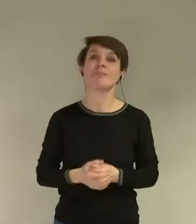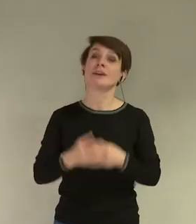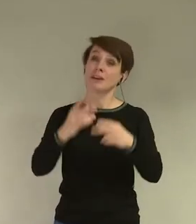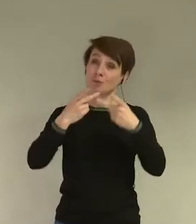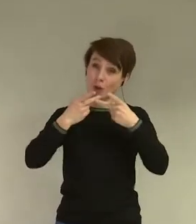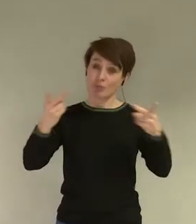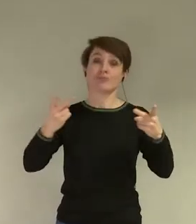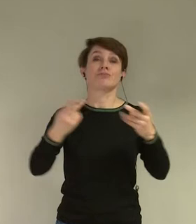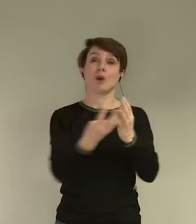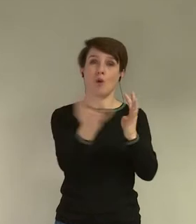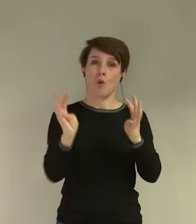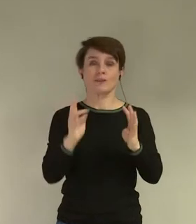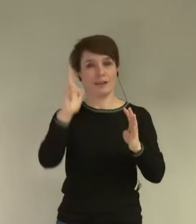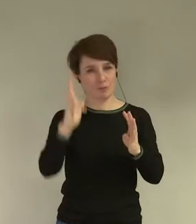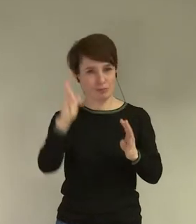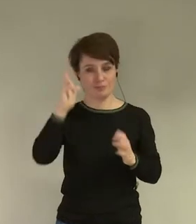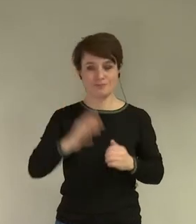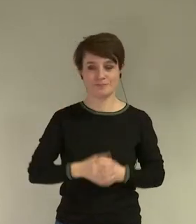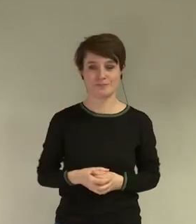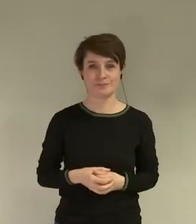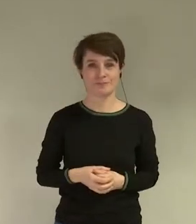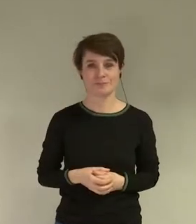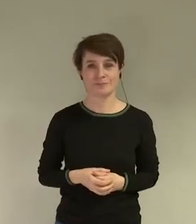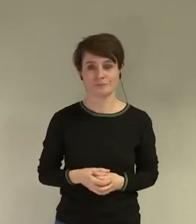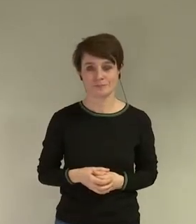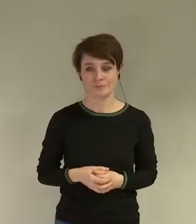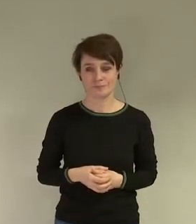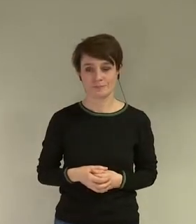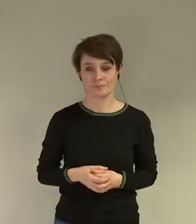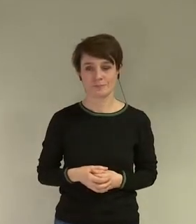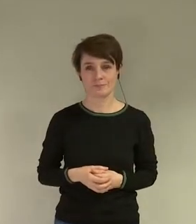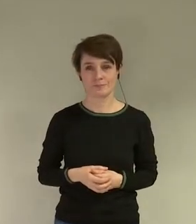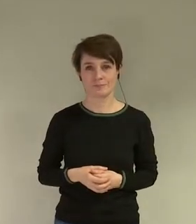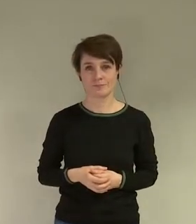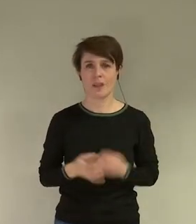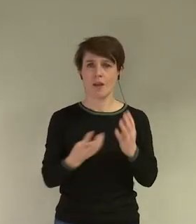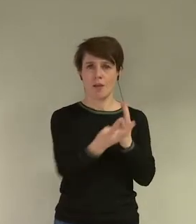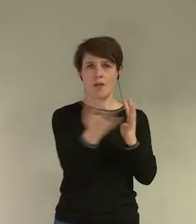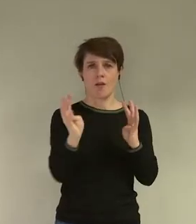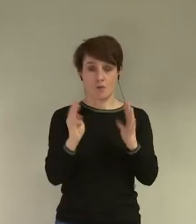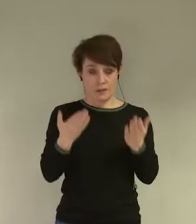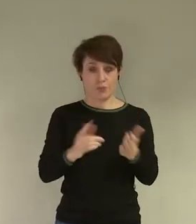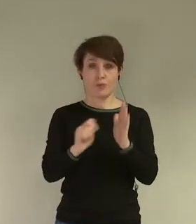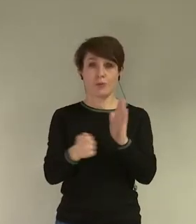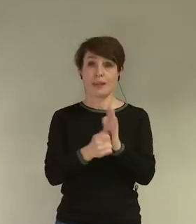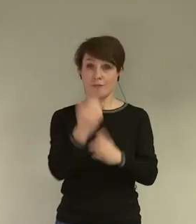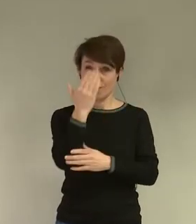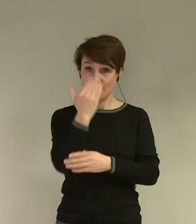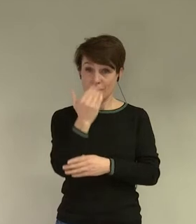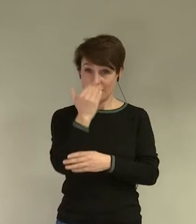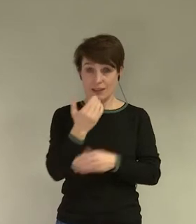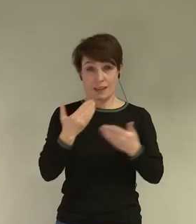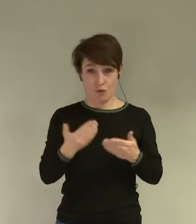ouvert ce conseil du mois de février lundi